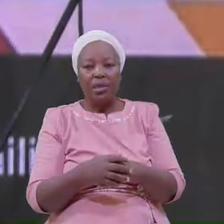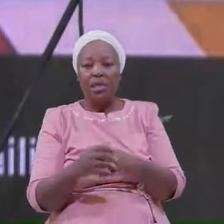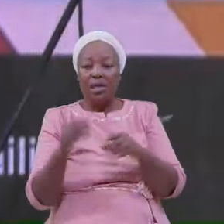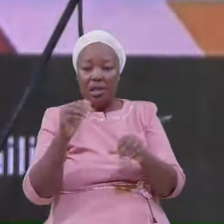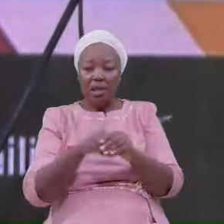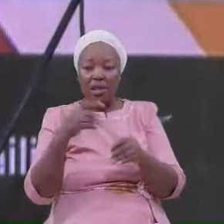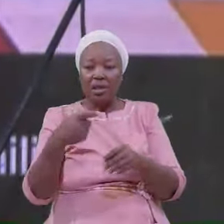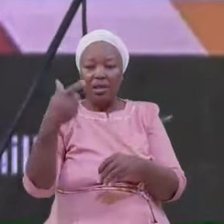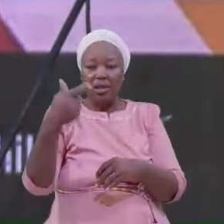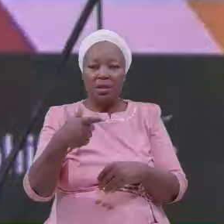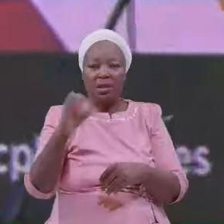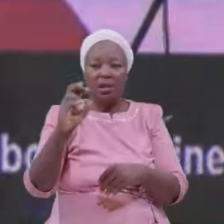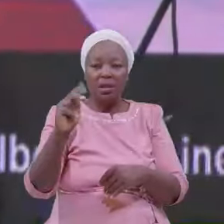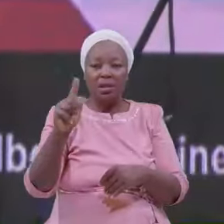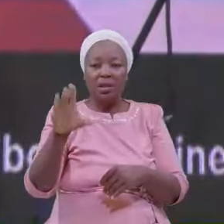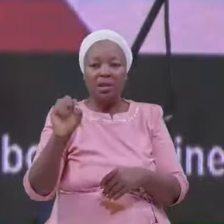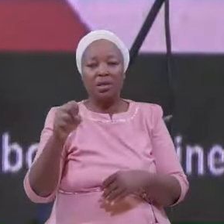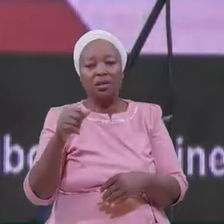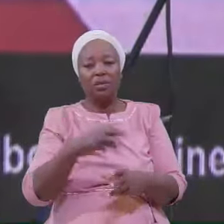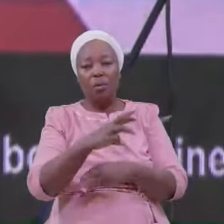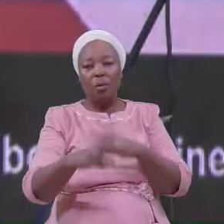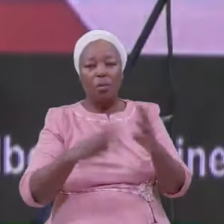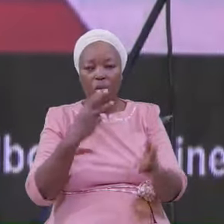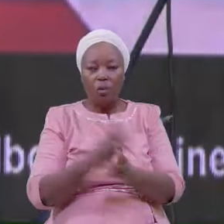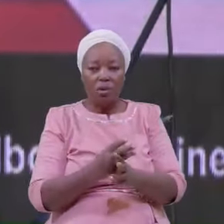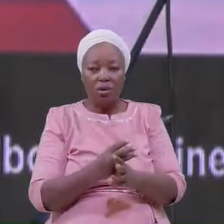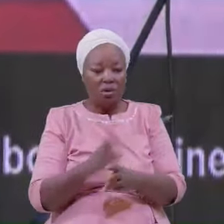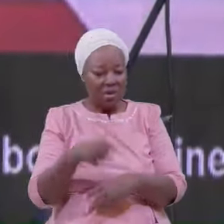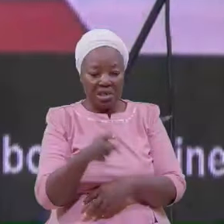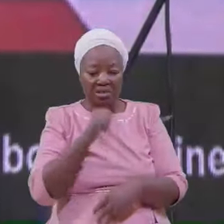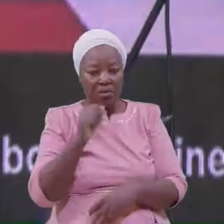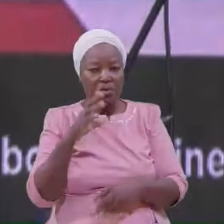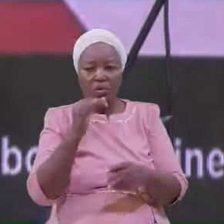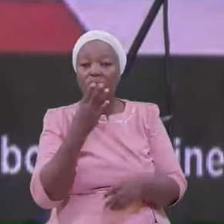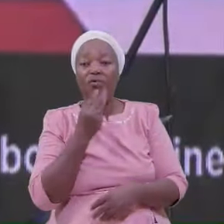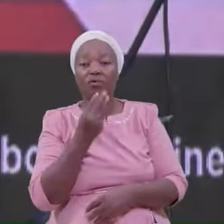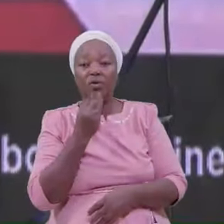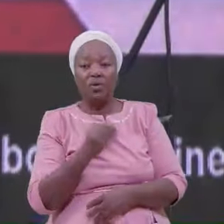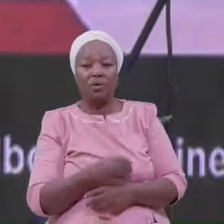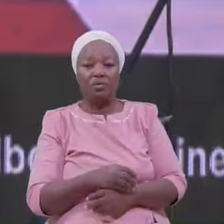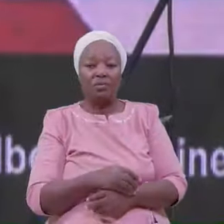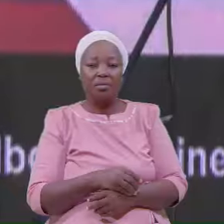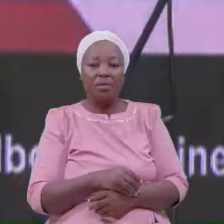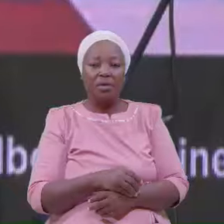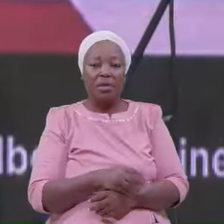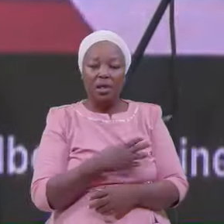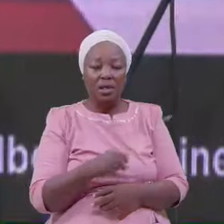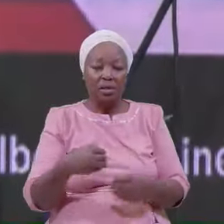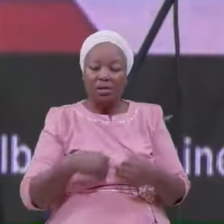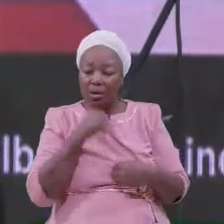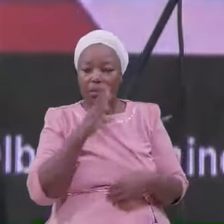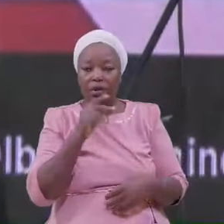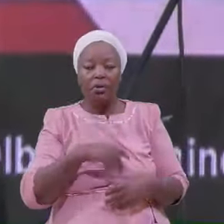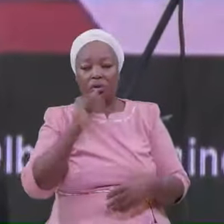Sa lahat ng mga hentil. They are not Jews. Hindi mga Hudyo. They have not been to Jerusalem. Hindi pa